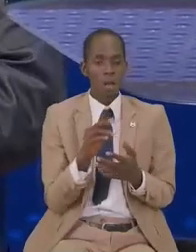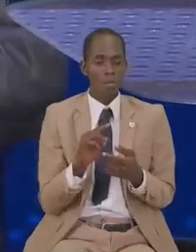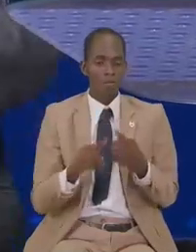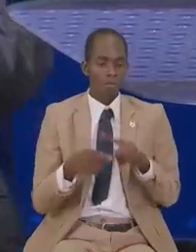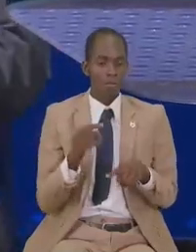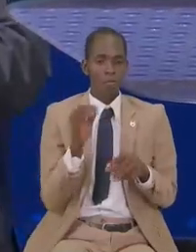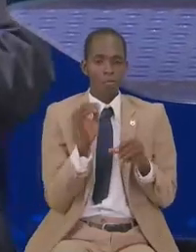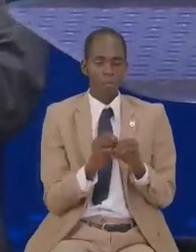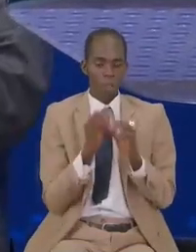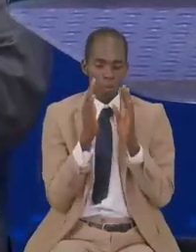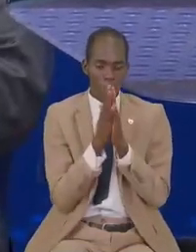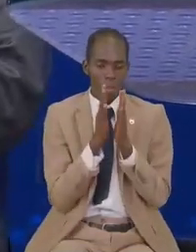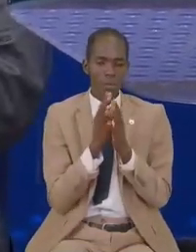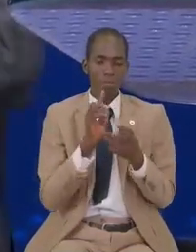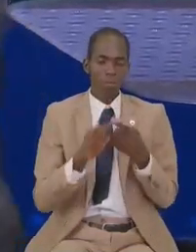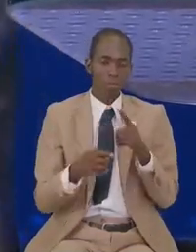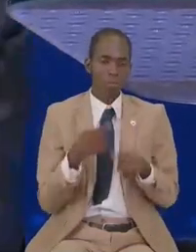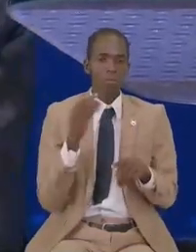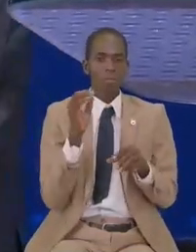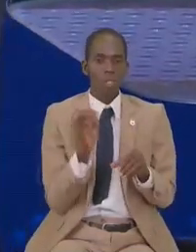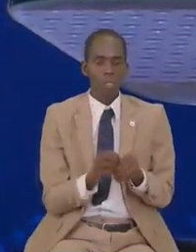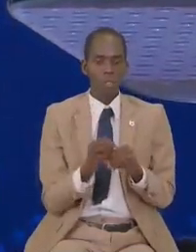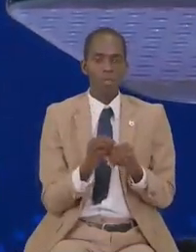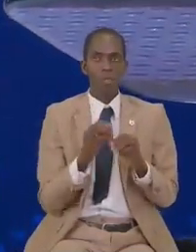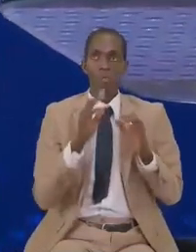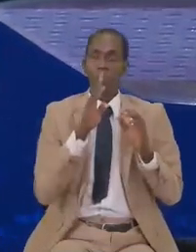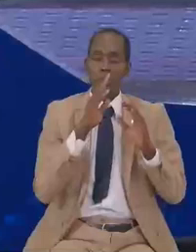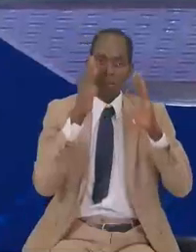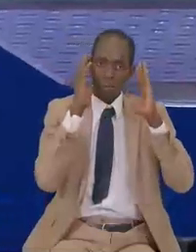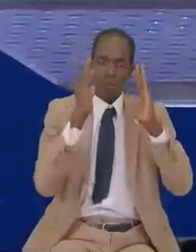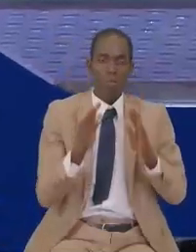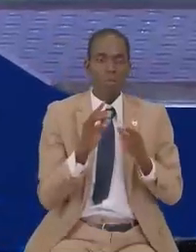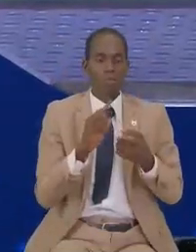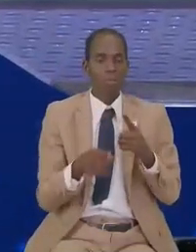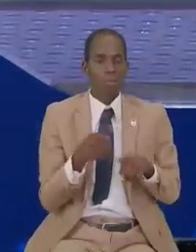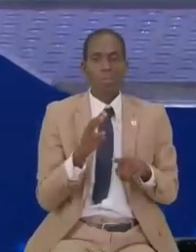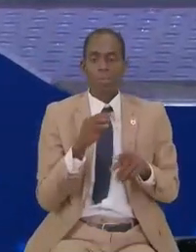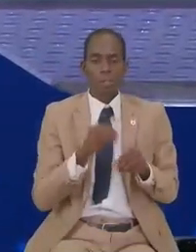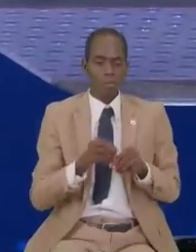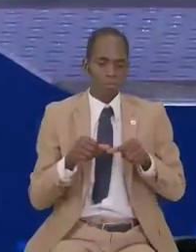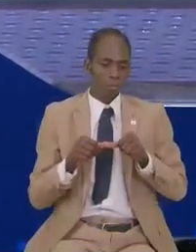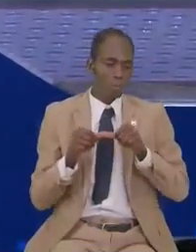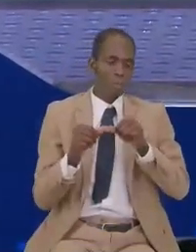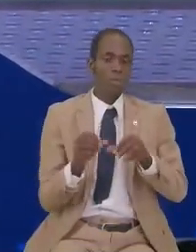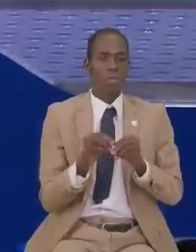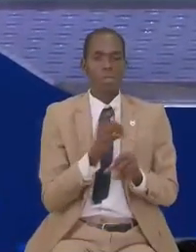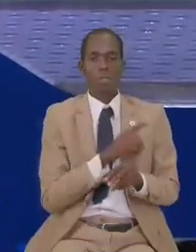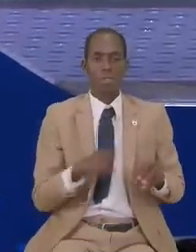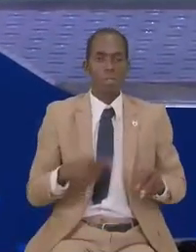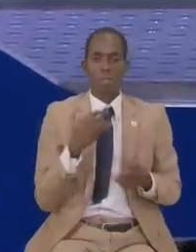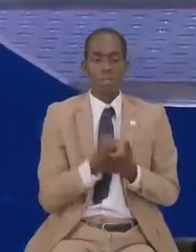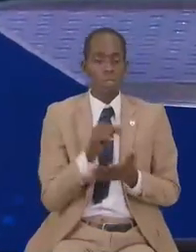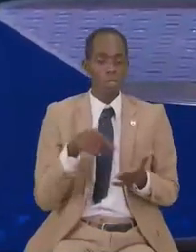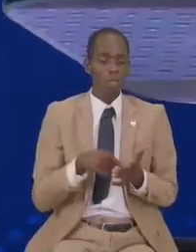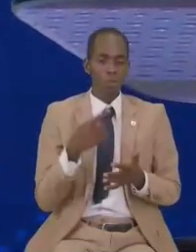décision, détermination, compagnons en persévérance, compagnons à rester avec le Seigneur, que c'est là où nous